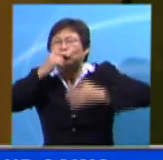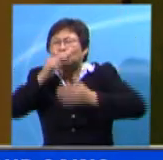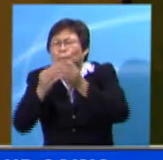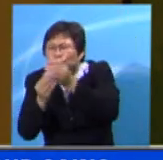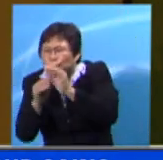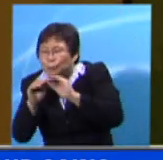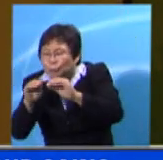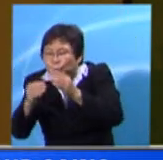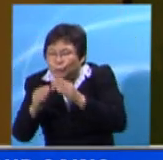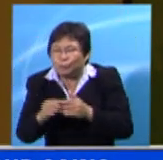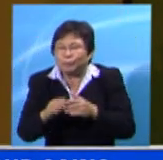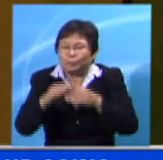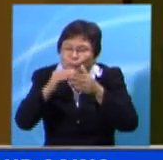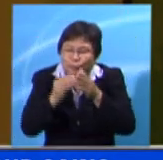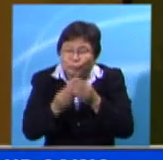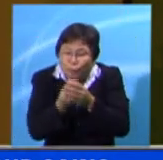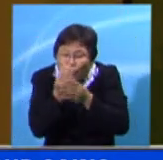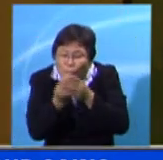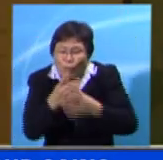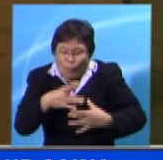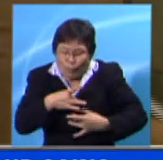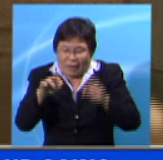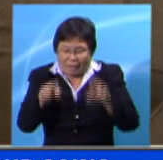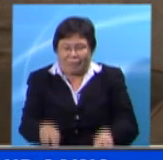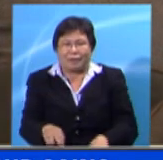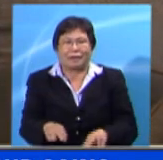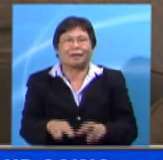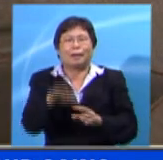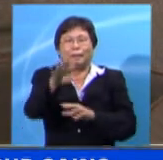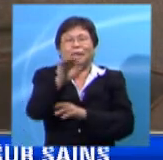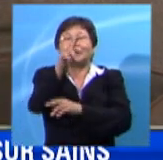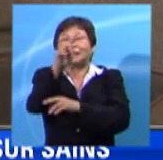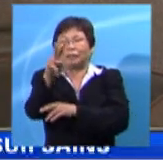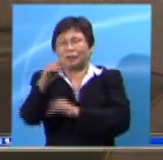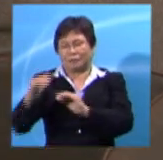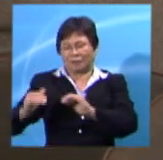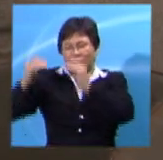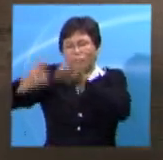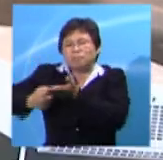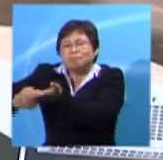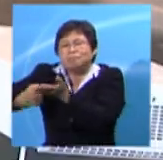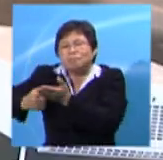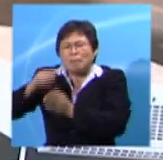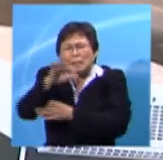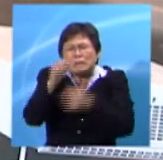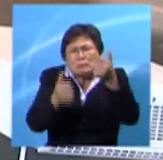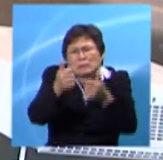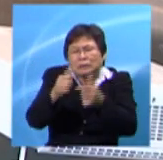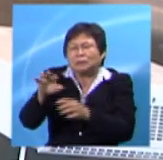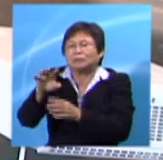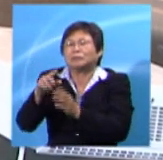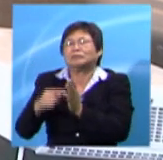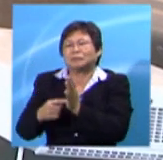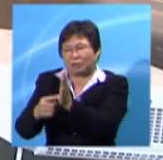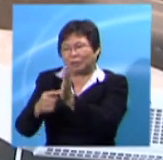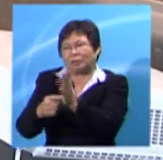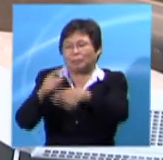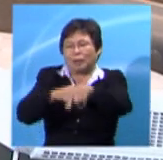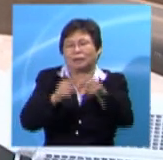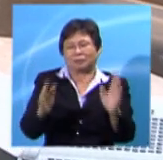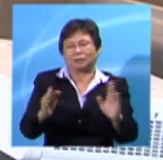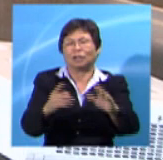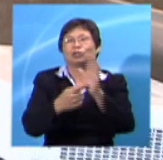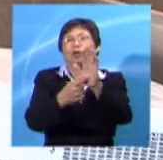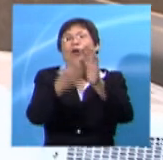dalam bidang sains dan teknologi pemilihan stesen televisen masih di peringkat perbincangan namun tempoh siaran telah ditetapkan